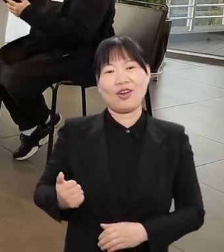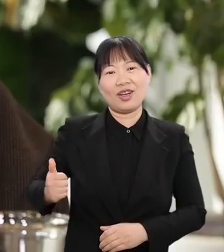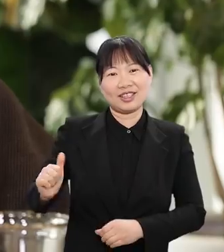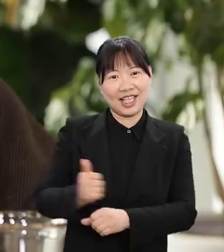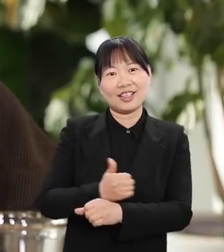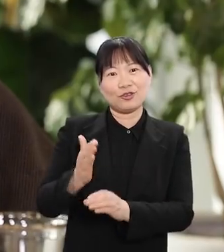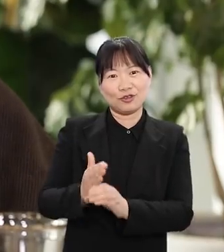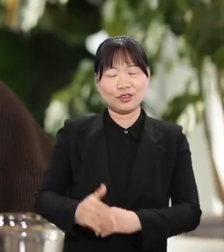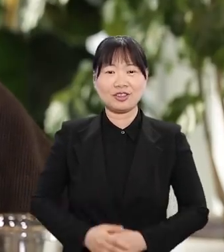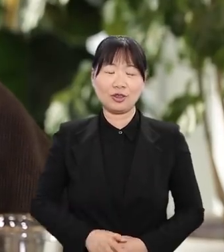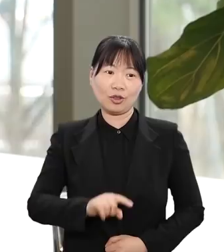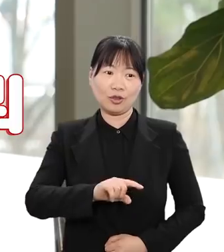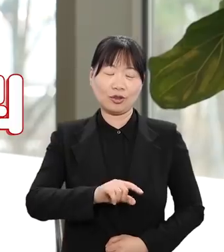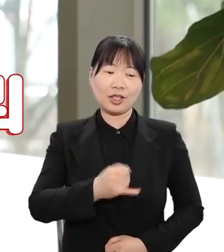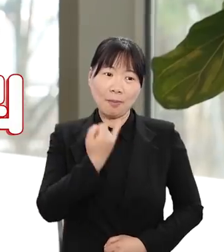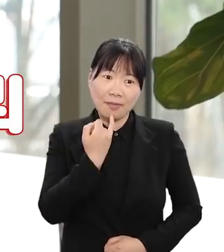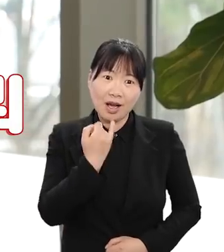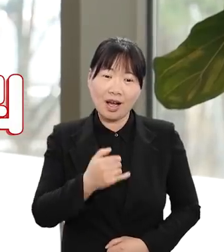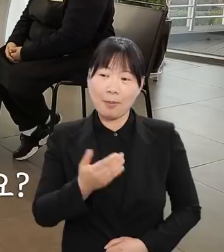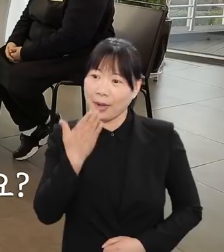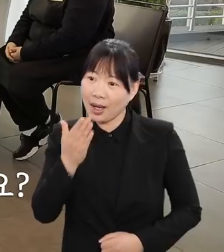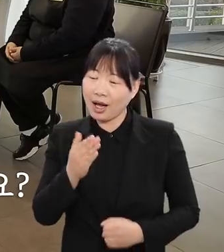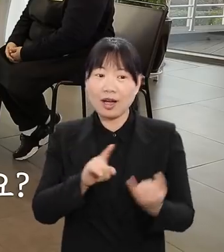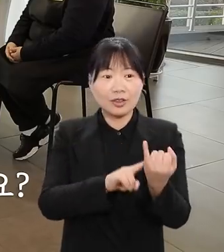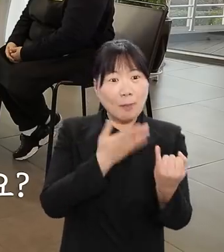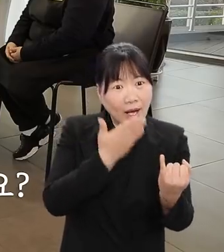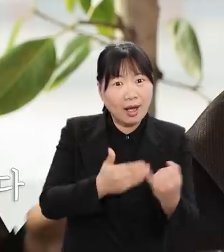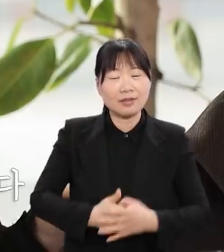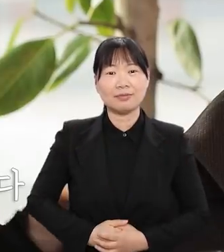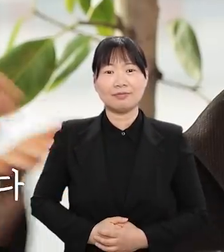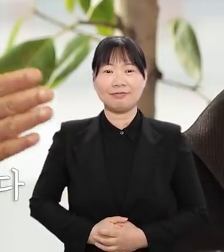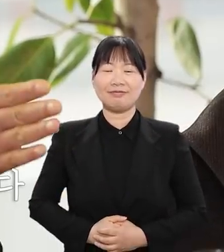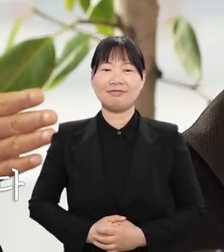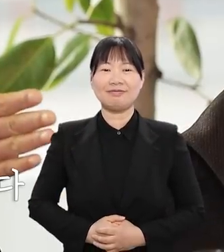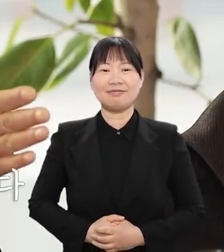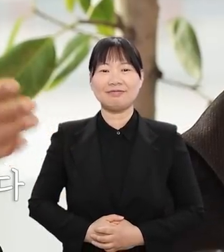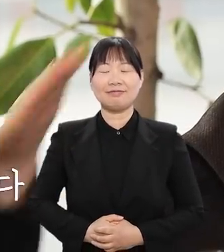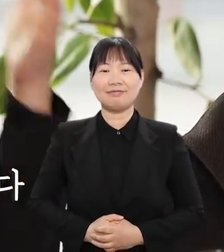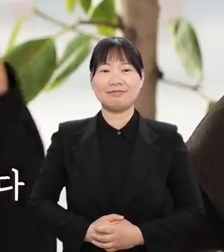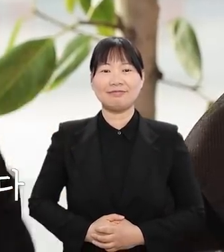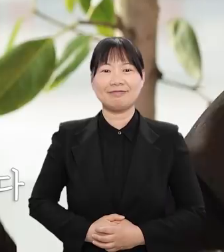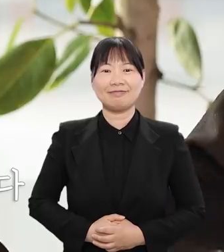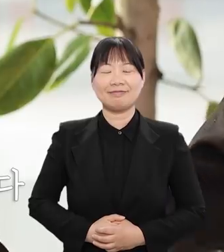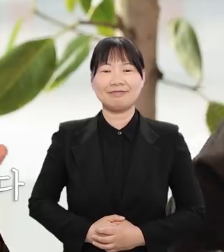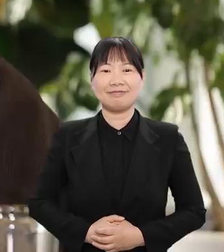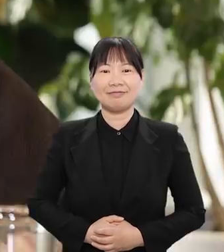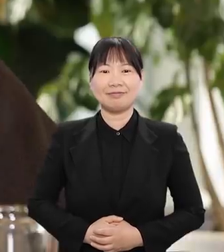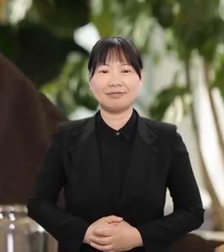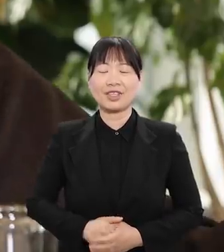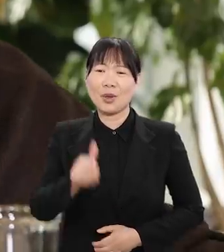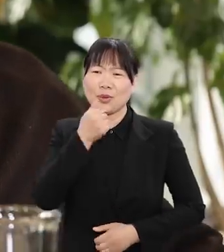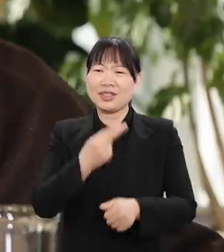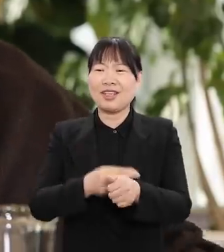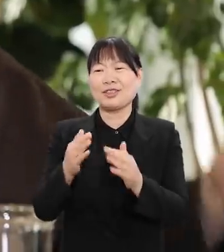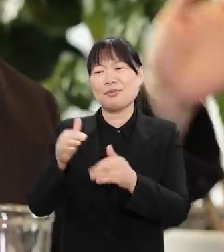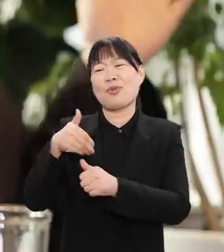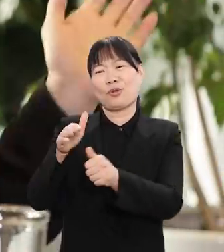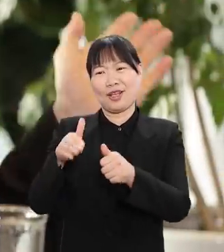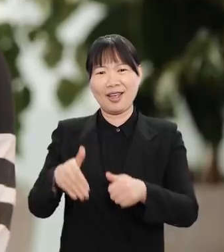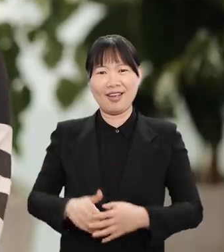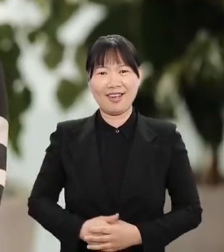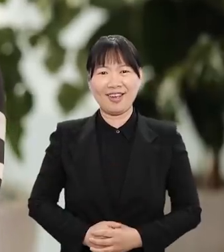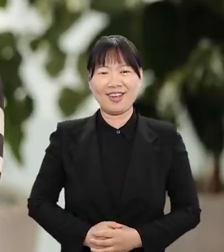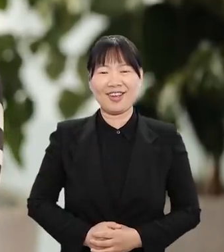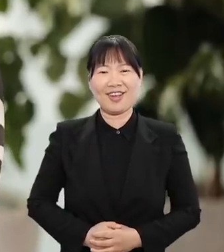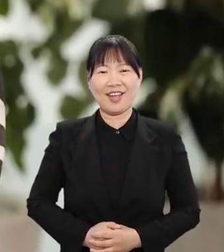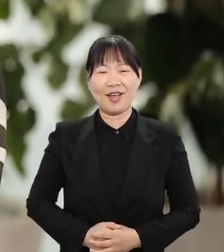거예요, 제가. 이 정도 돼요, 선생님? 그 정도는 뭐. 이거 되세요, 매니저님? 전문적으로 집중해서 하면 가능하겠지만. 근데 우리 통영 선생님 집에 보내면